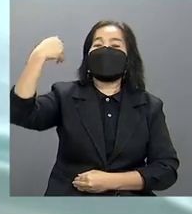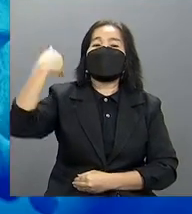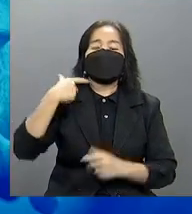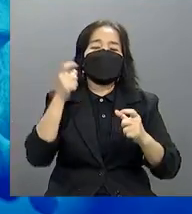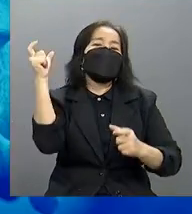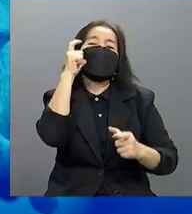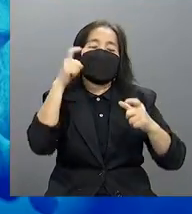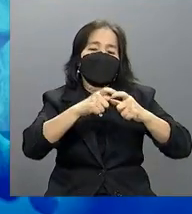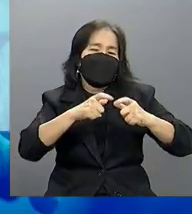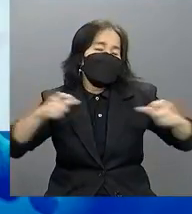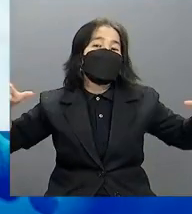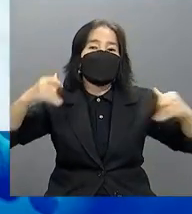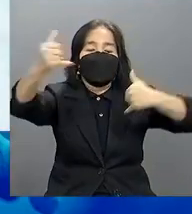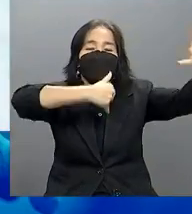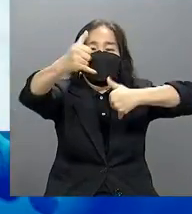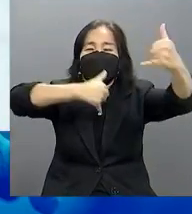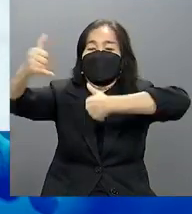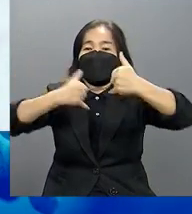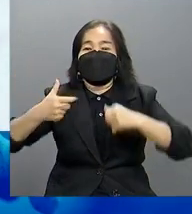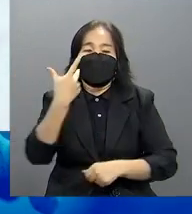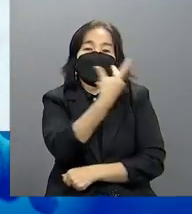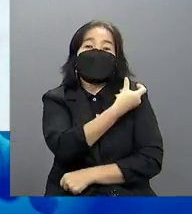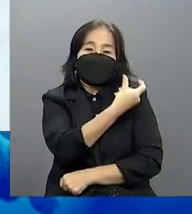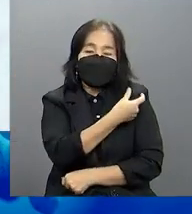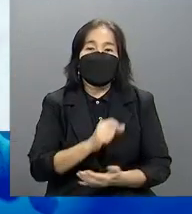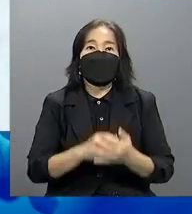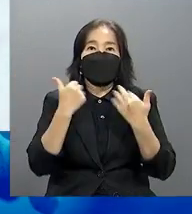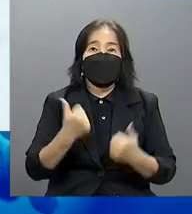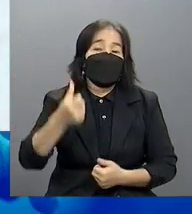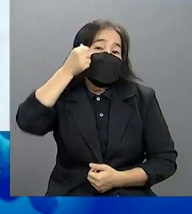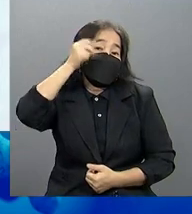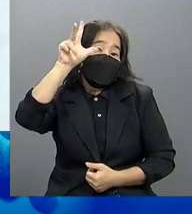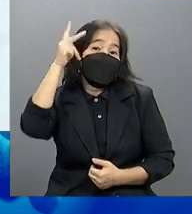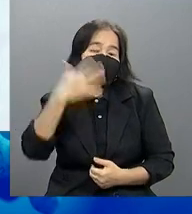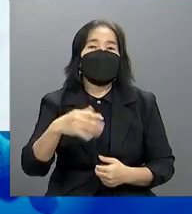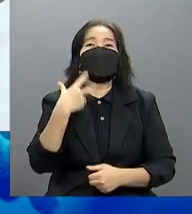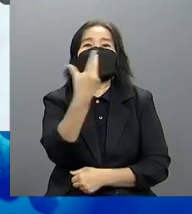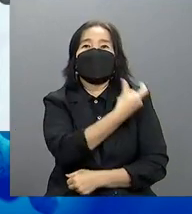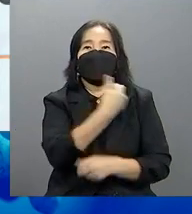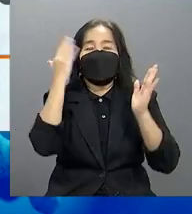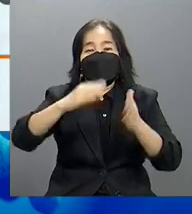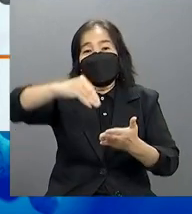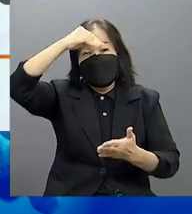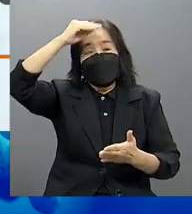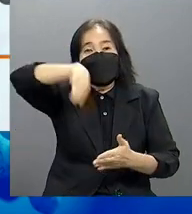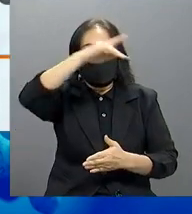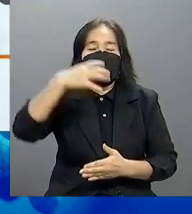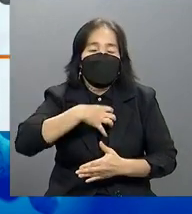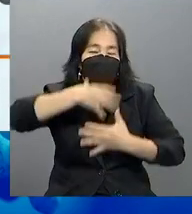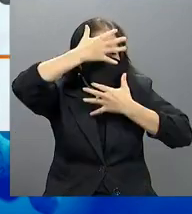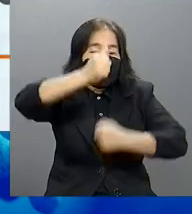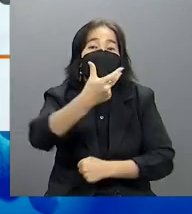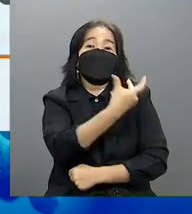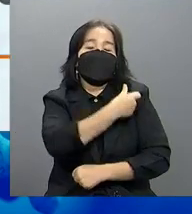ล3วันของการยืนยันการรับสิทธิ์นะคะคุณผู้ชมมีนักเรียนแจ้งความประสงค์ฉีดวัคซีนอยู่ที่ 68,000 คนด้วยกัน